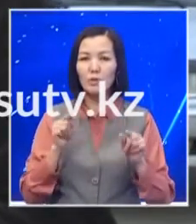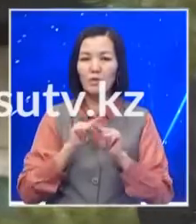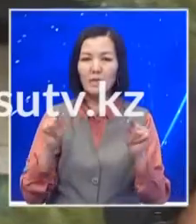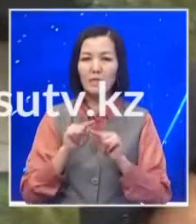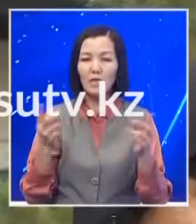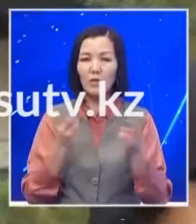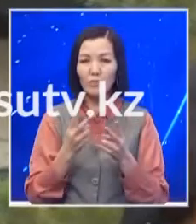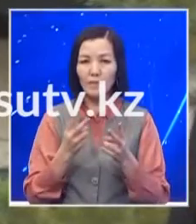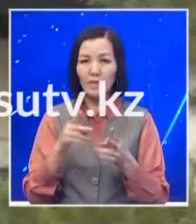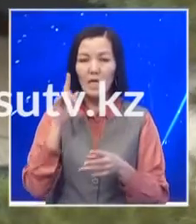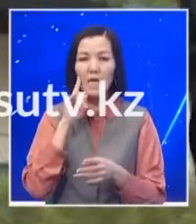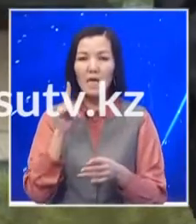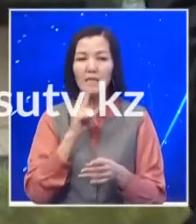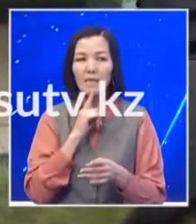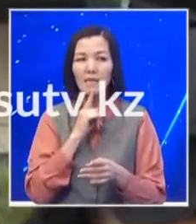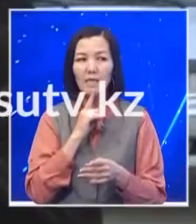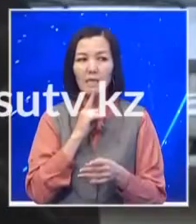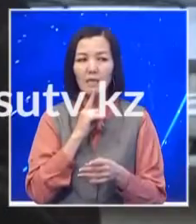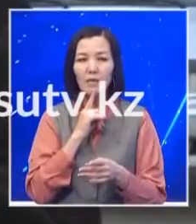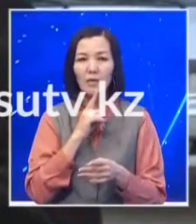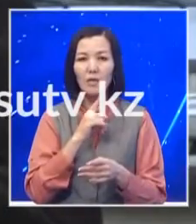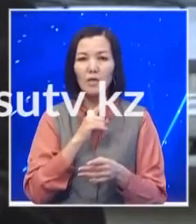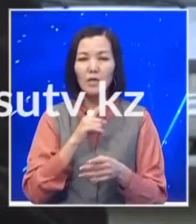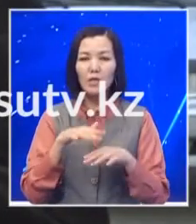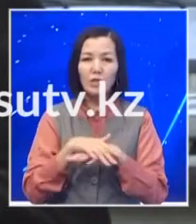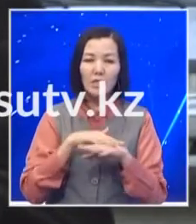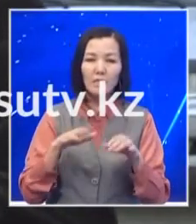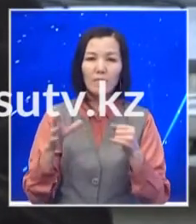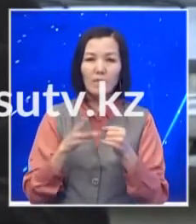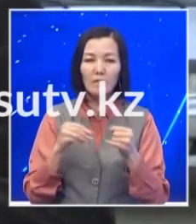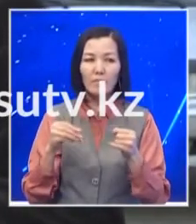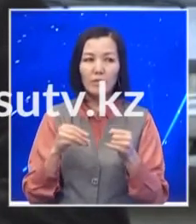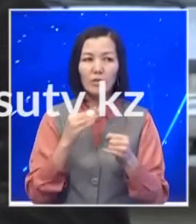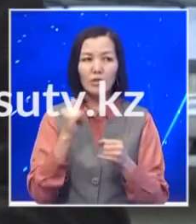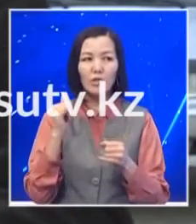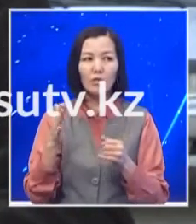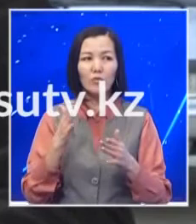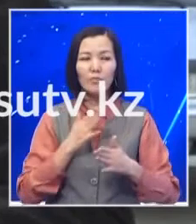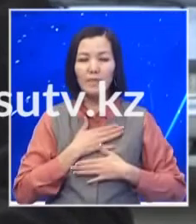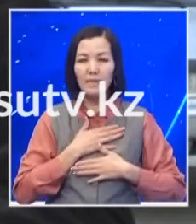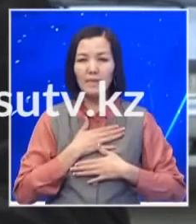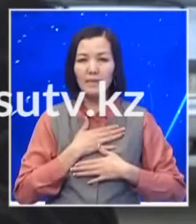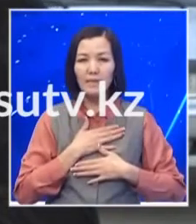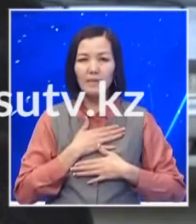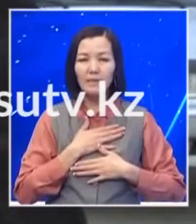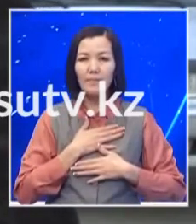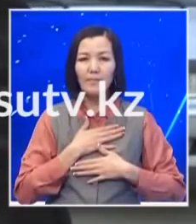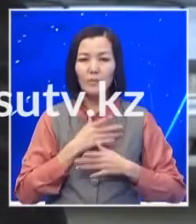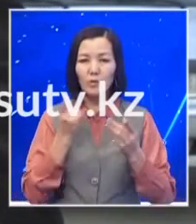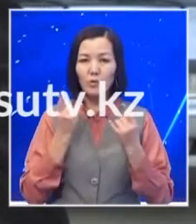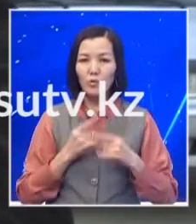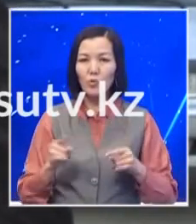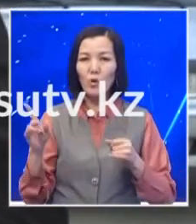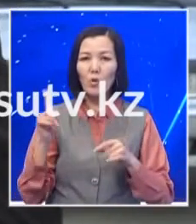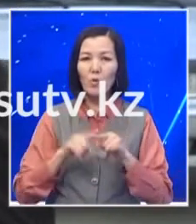табылады. Қазақстан қай отаны, мемлекетім, елім жерім дейміз. Соның ішінде Жетісу енді біздің өзіміздің бесігіміз,